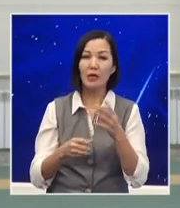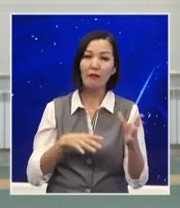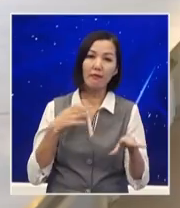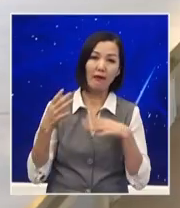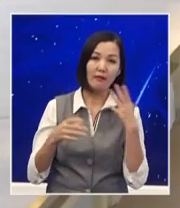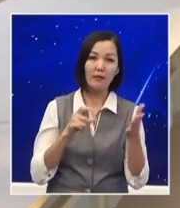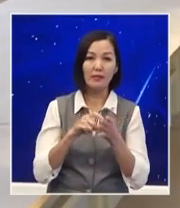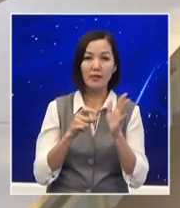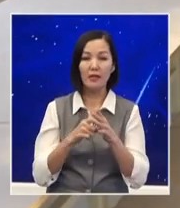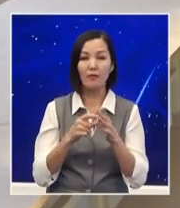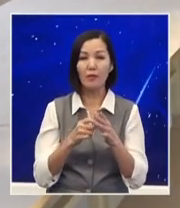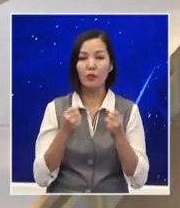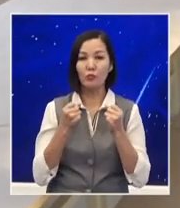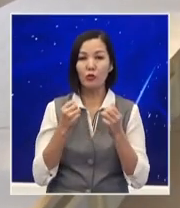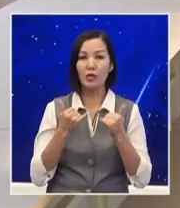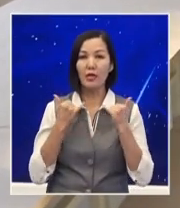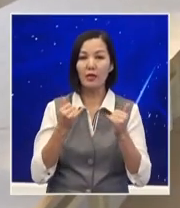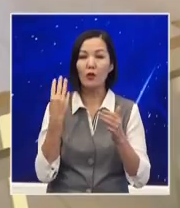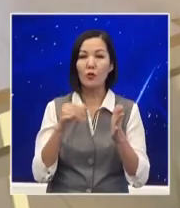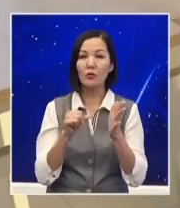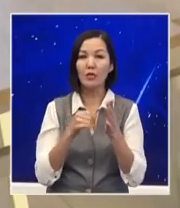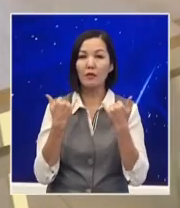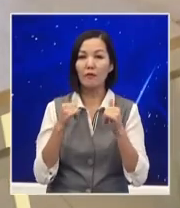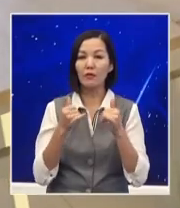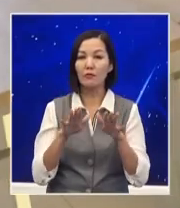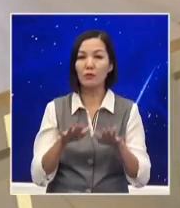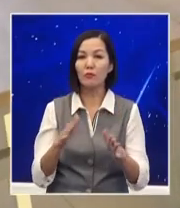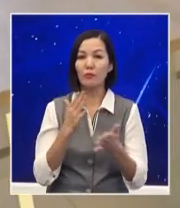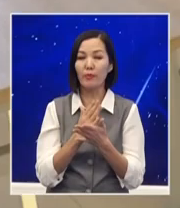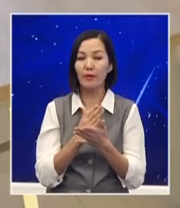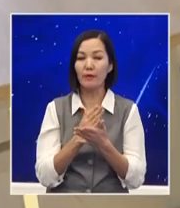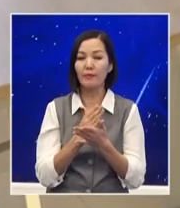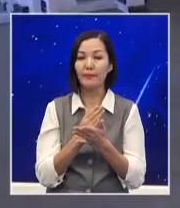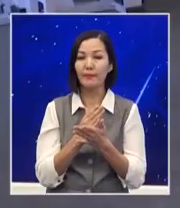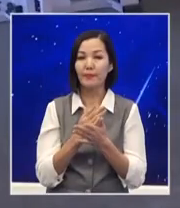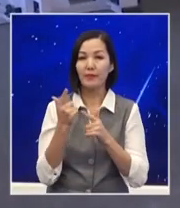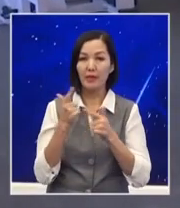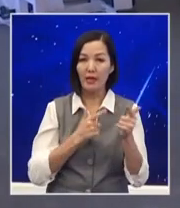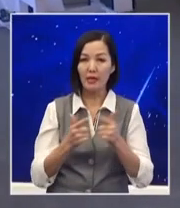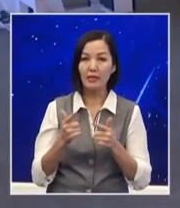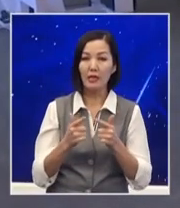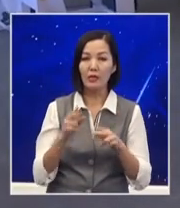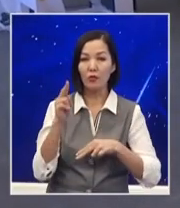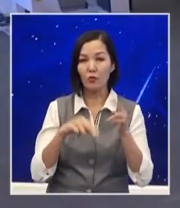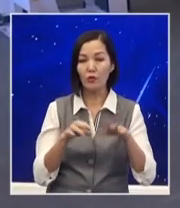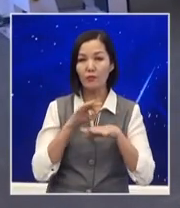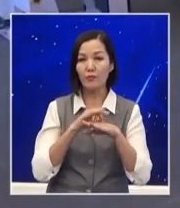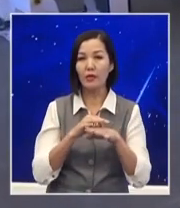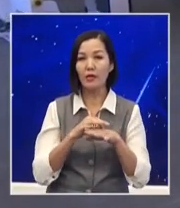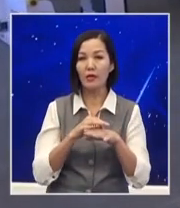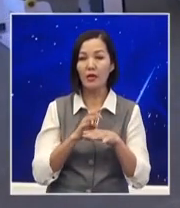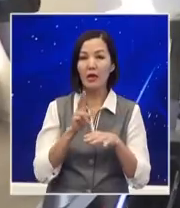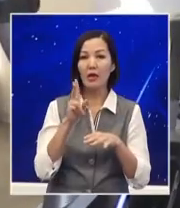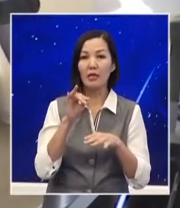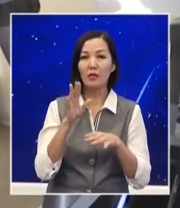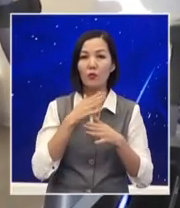Спортшыларға арналған бір уақытта 36 адамның тамақтануына мүмкіндігі бар, асханасы да дайын. Мұндағы құрылыс барысына Рустам